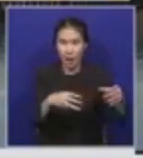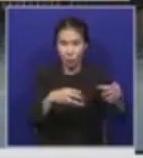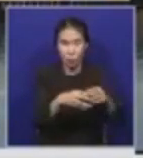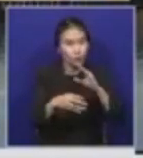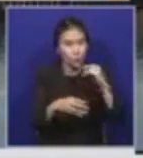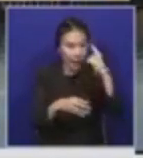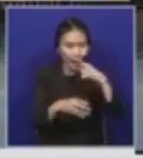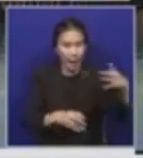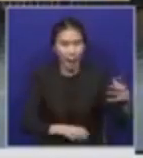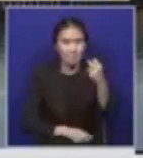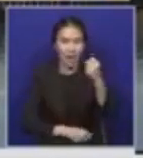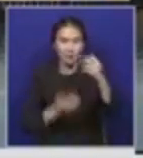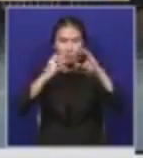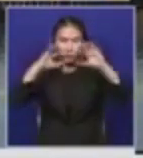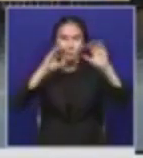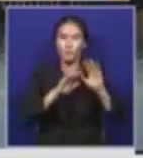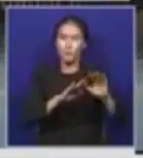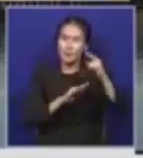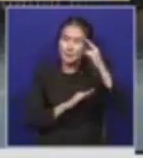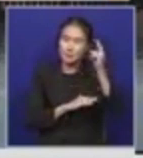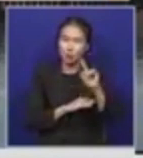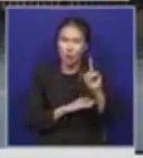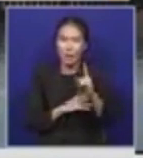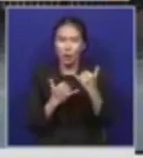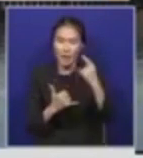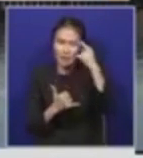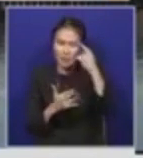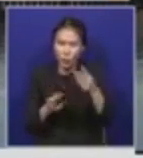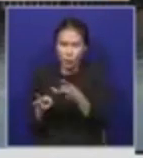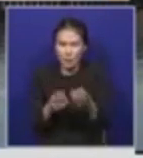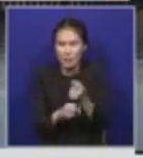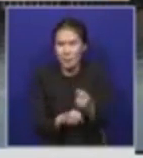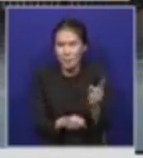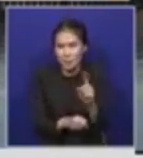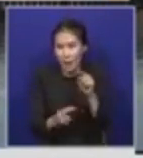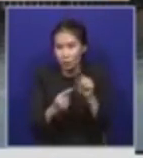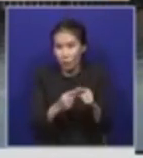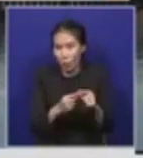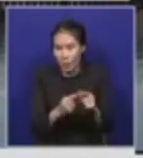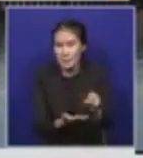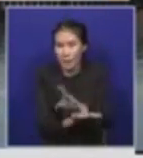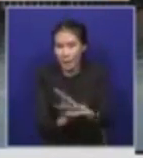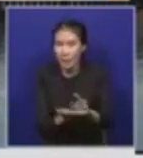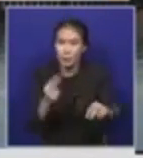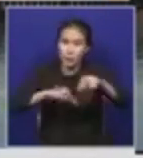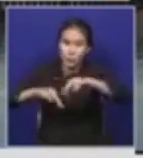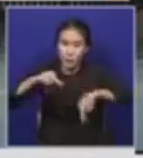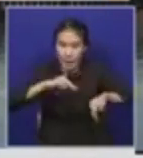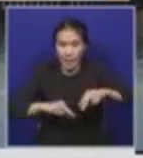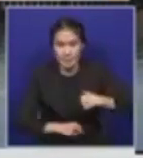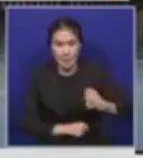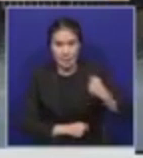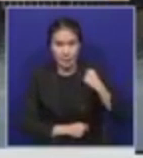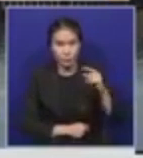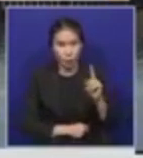ำนาจรัฐบาลจะต้องคิดนะครับว่าเราจะมีรูปแบบการออกแบบสถาบันที่จะปกป้องความมั่นคงทางอ